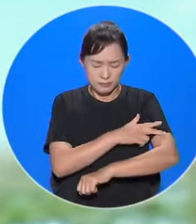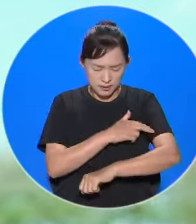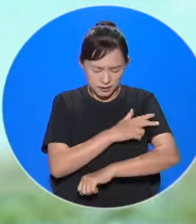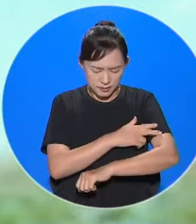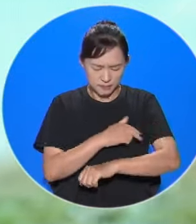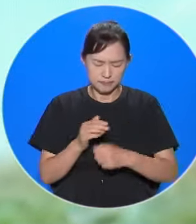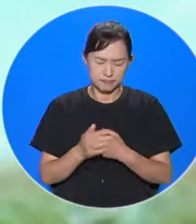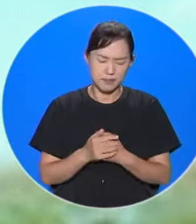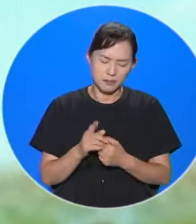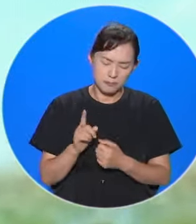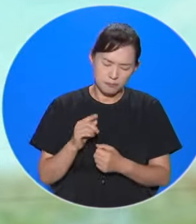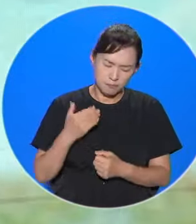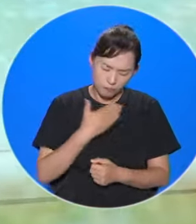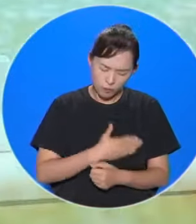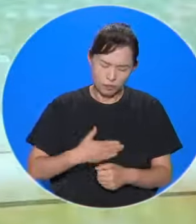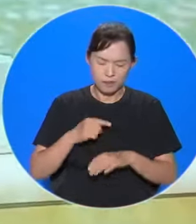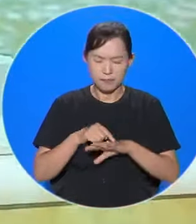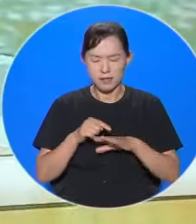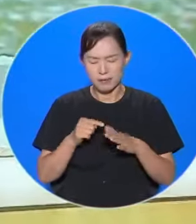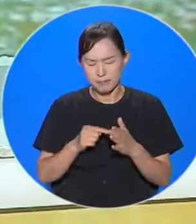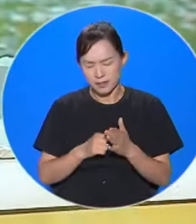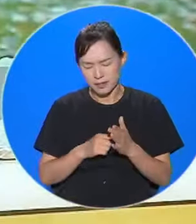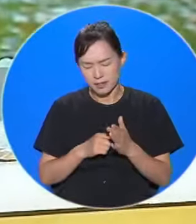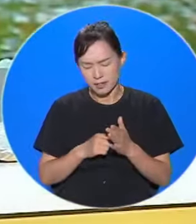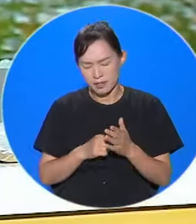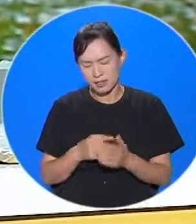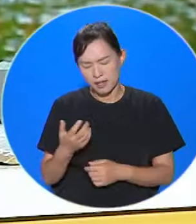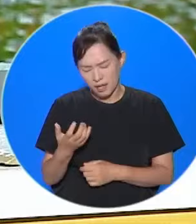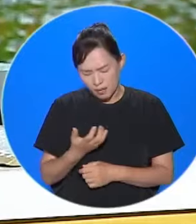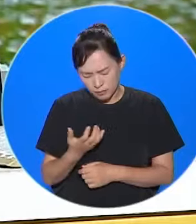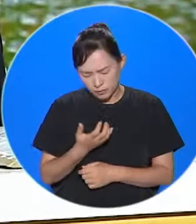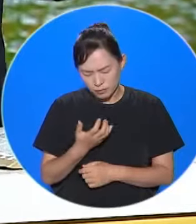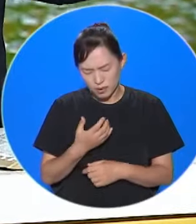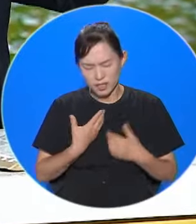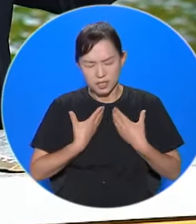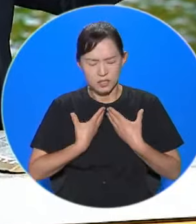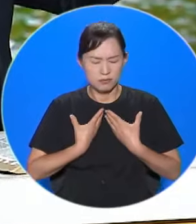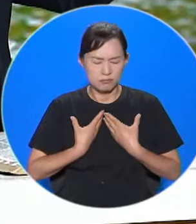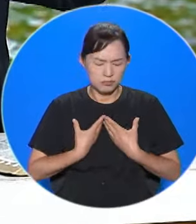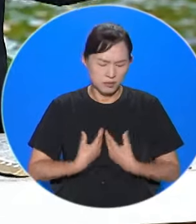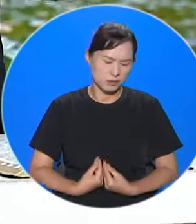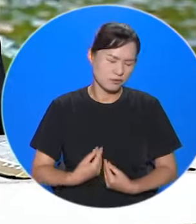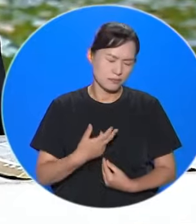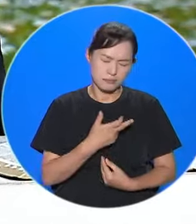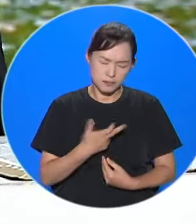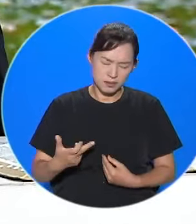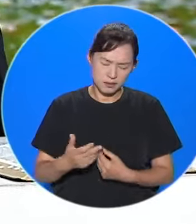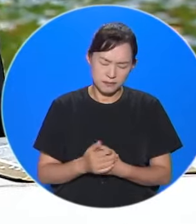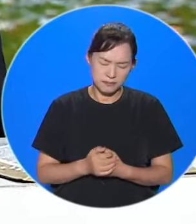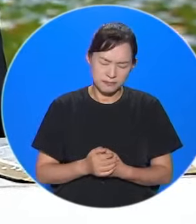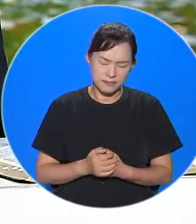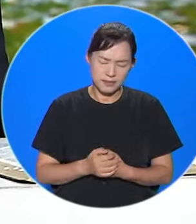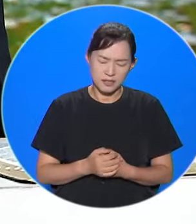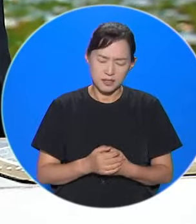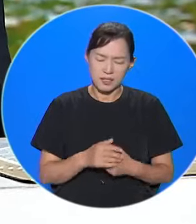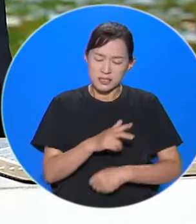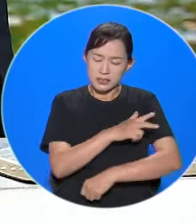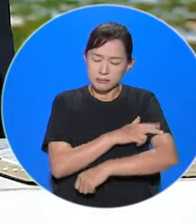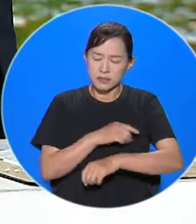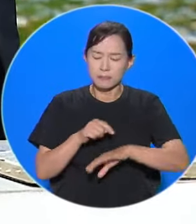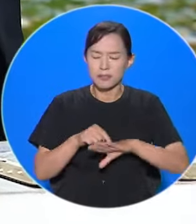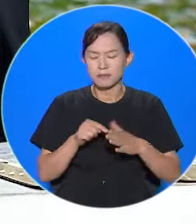집사님 몸과 마음에 큰 또 아픔과 또 좌절감이 있습니다. 하나님 아버지 딸의 마음을